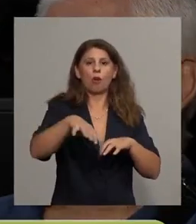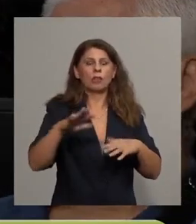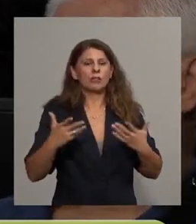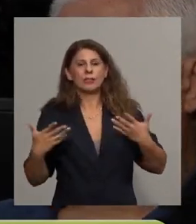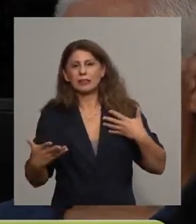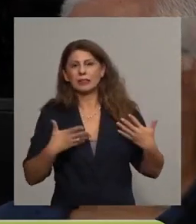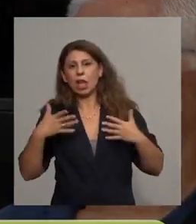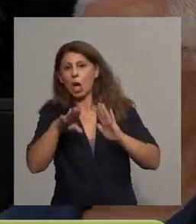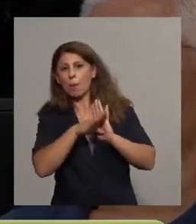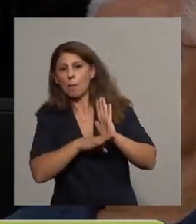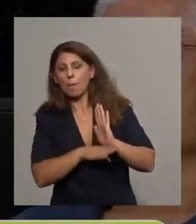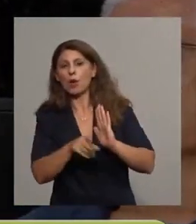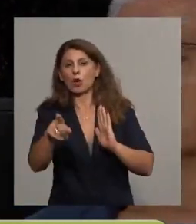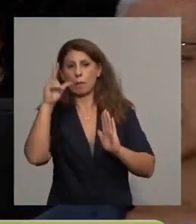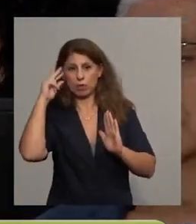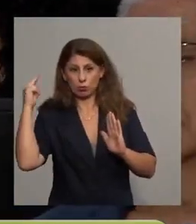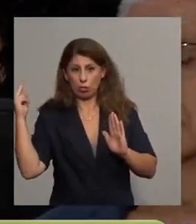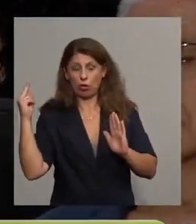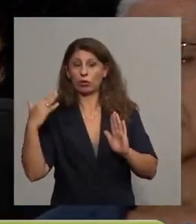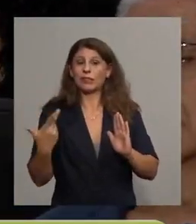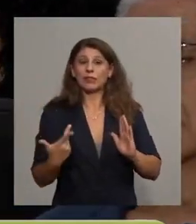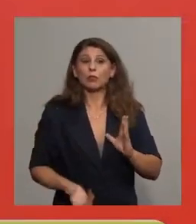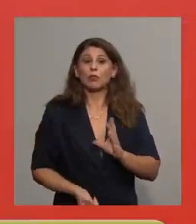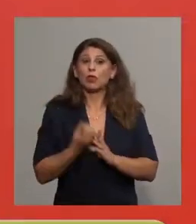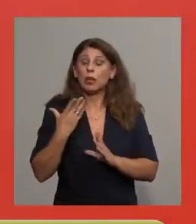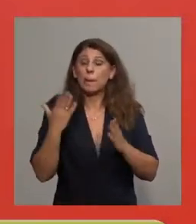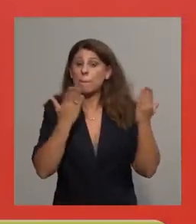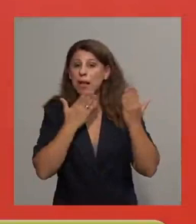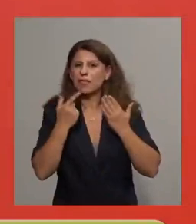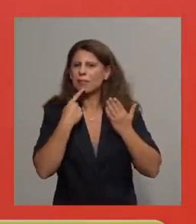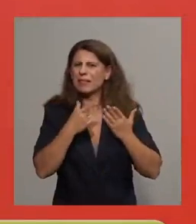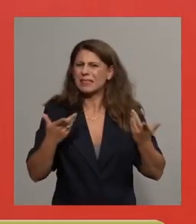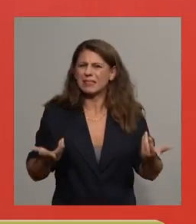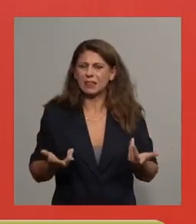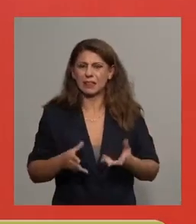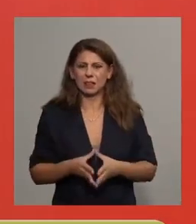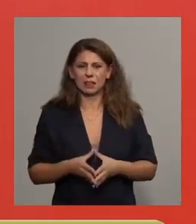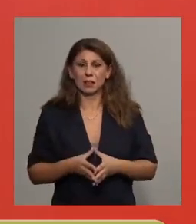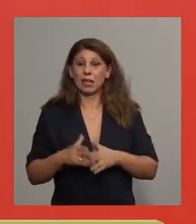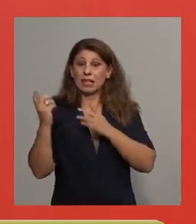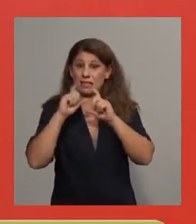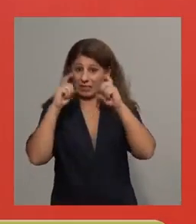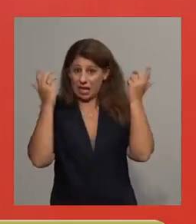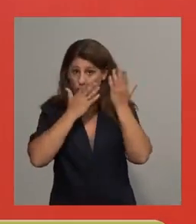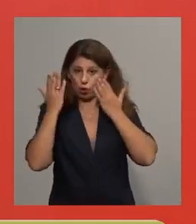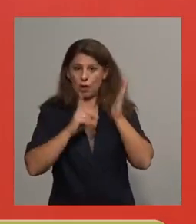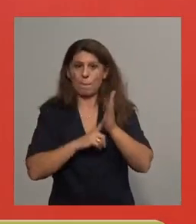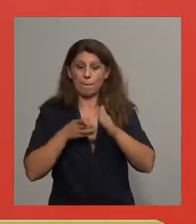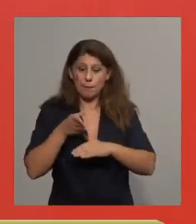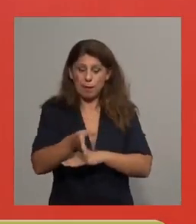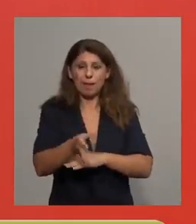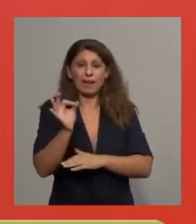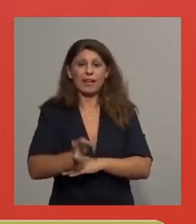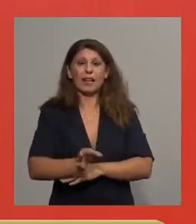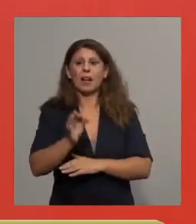σύγχρονα προγράμματα σπουδών, για ποια νέα μαθήματα μιλάει όταν στα σχολεία πρέπει να μπαίνει